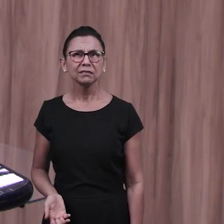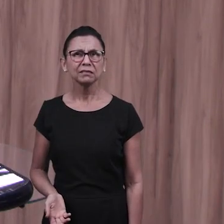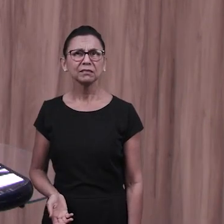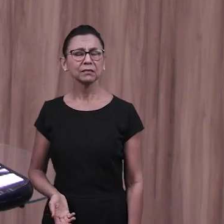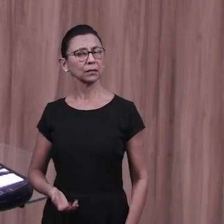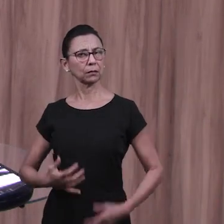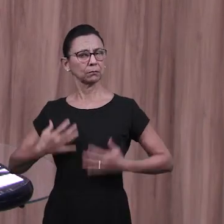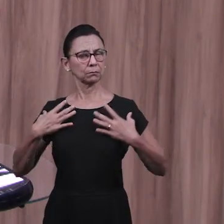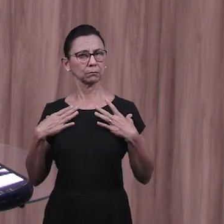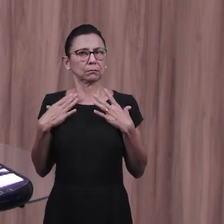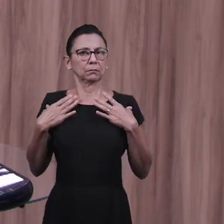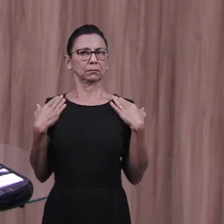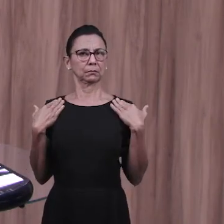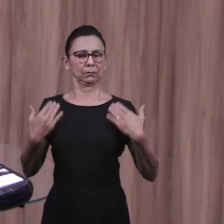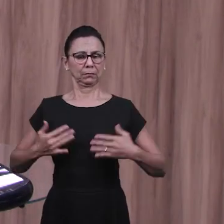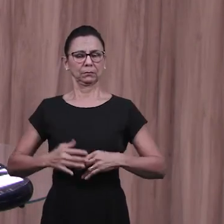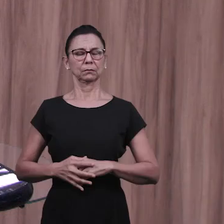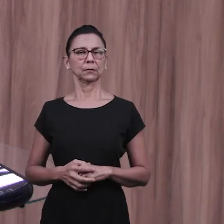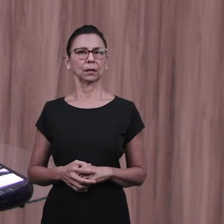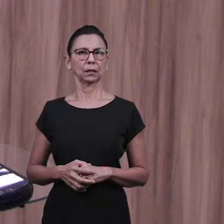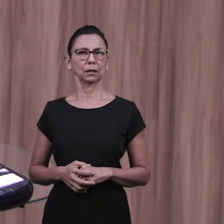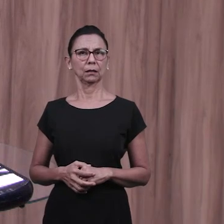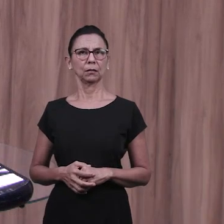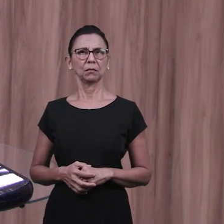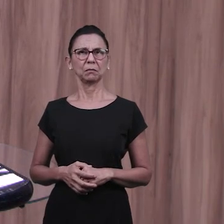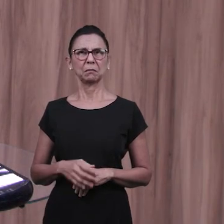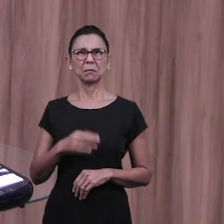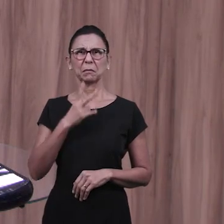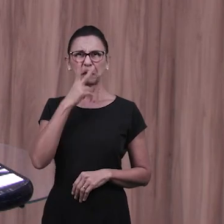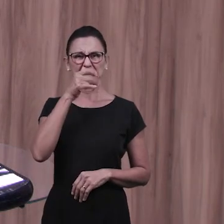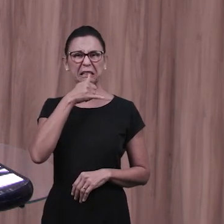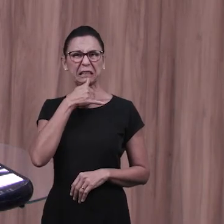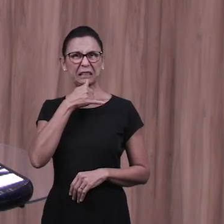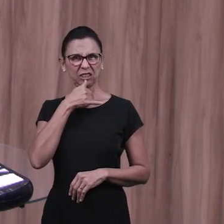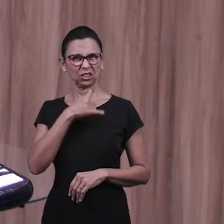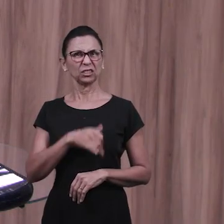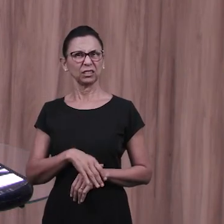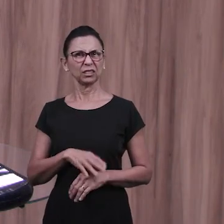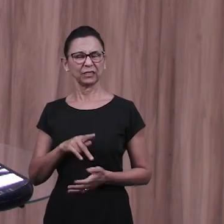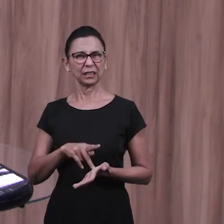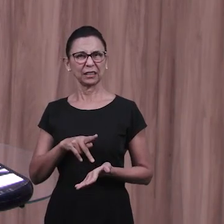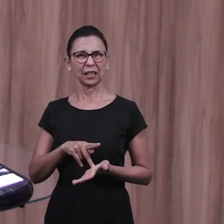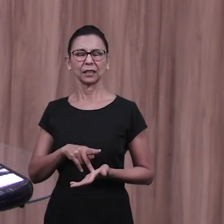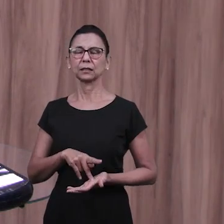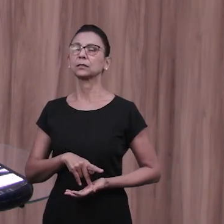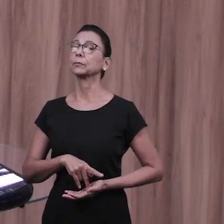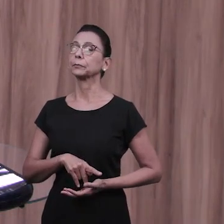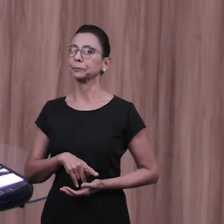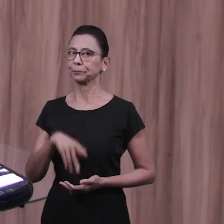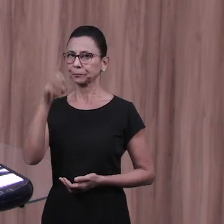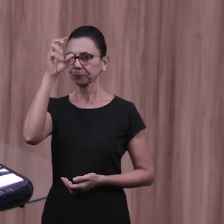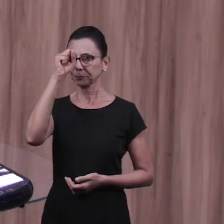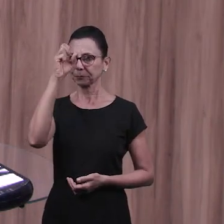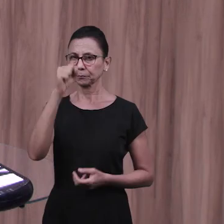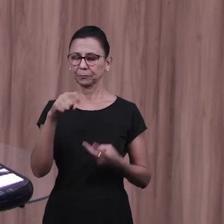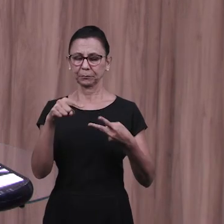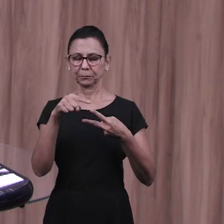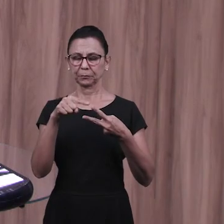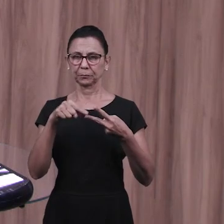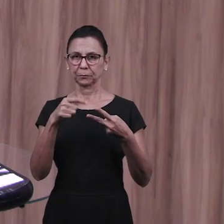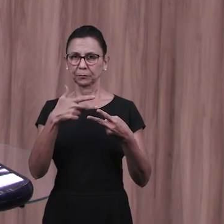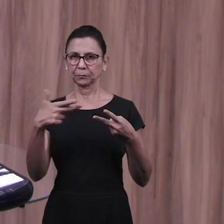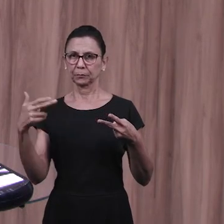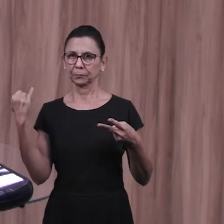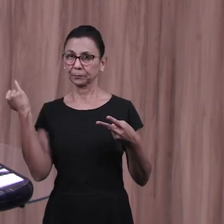De cette manière, il ne démontre pas qu'il est heureux. Nous avons besoin d'apprendre deux choses très importantes.